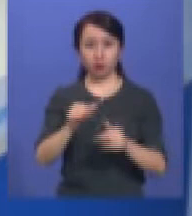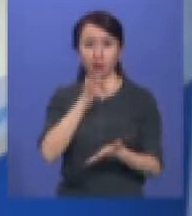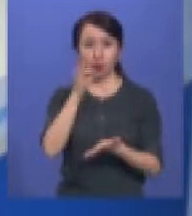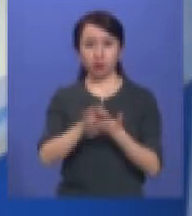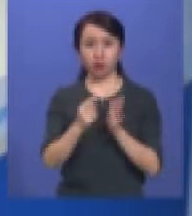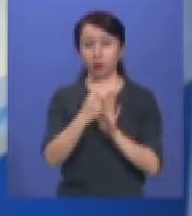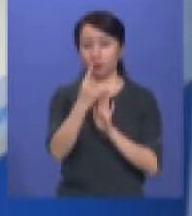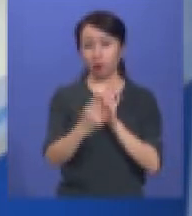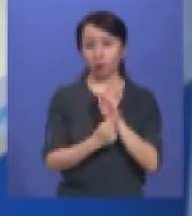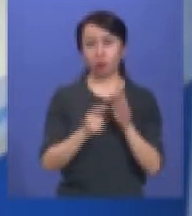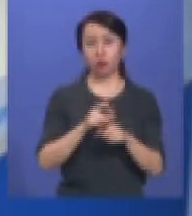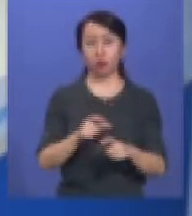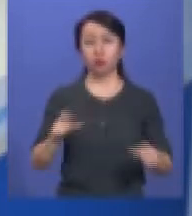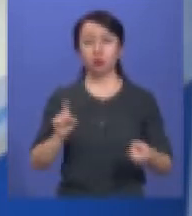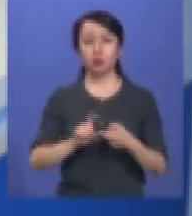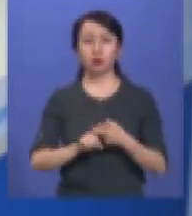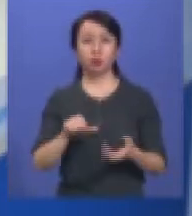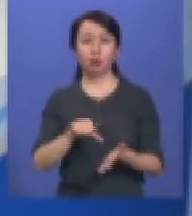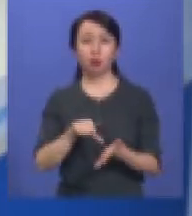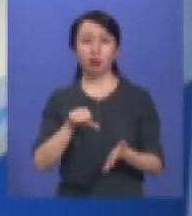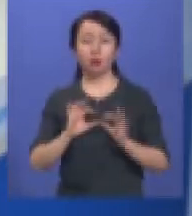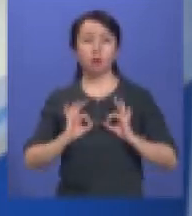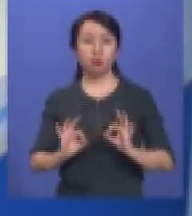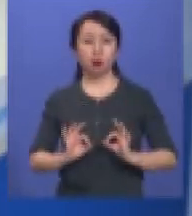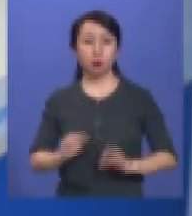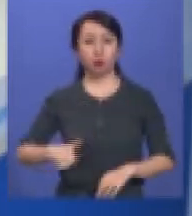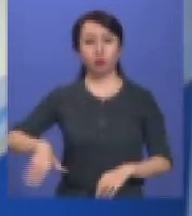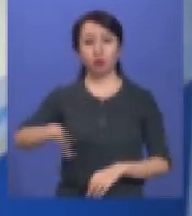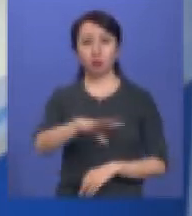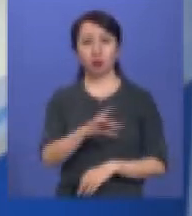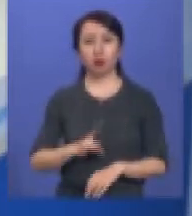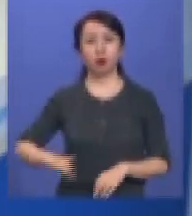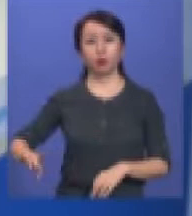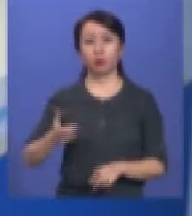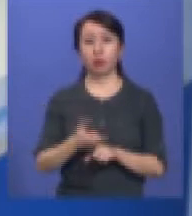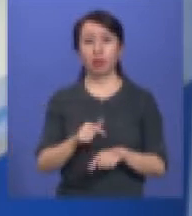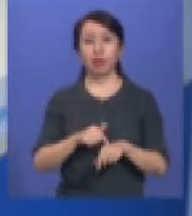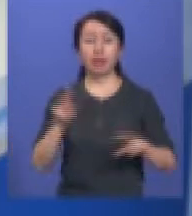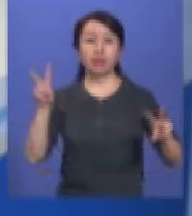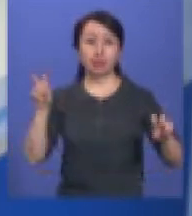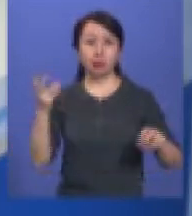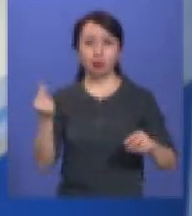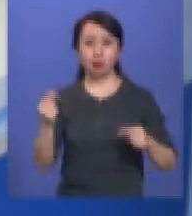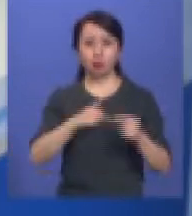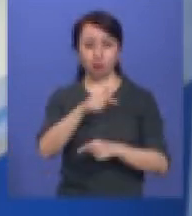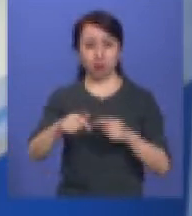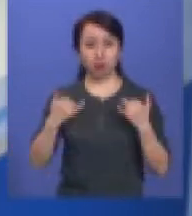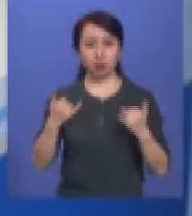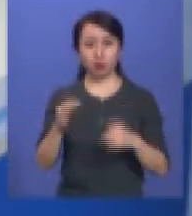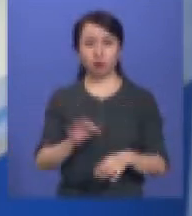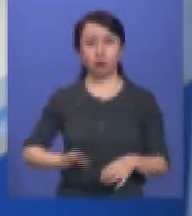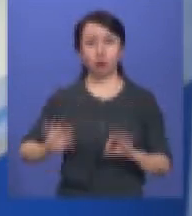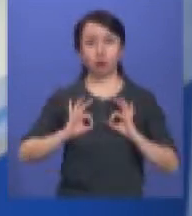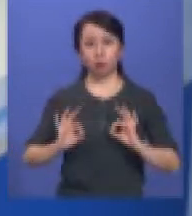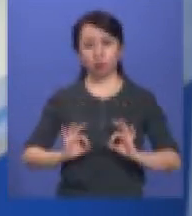вопросы североказахстанцев. На связи присутствовали уполномоченные прокуроры всех районов. В основном затрагивали темы бизнеса. Сейчас в областной